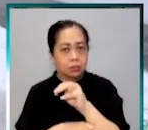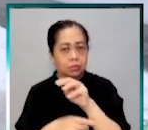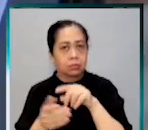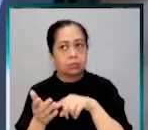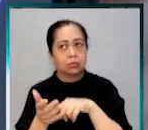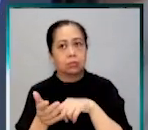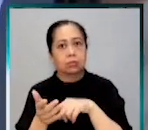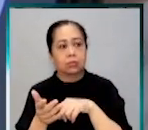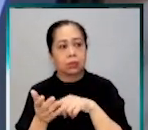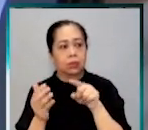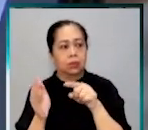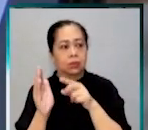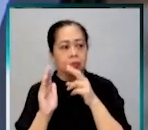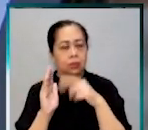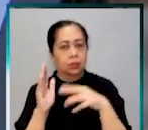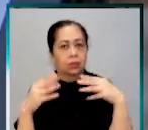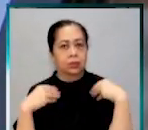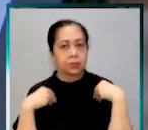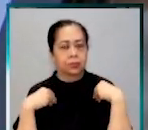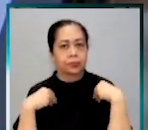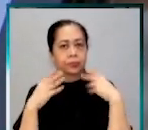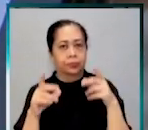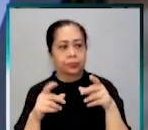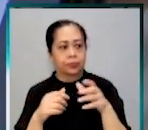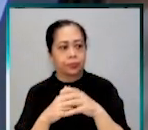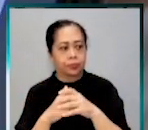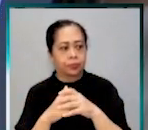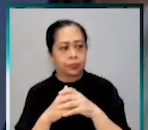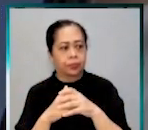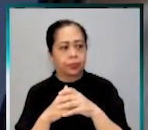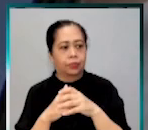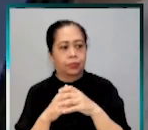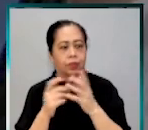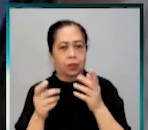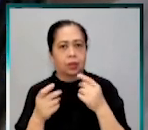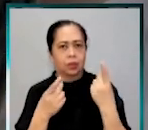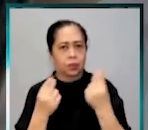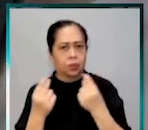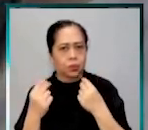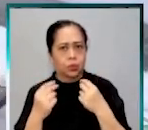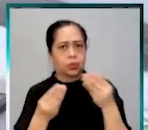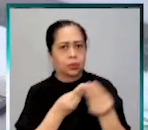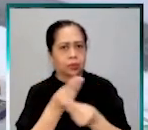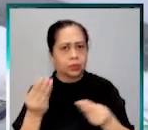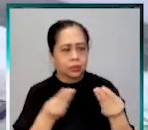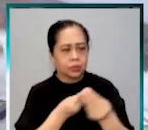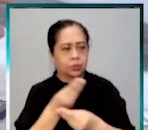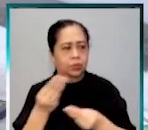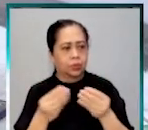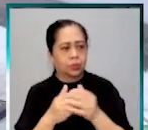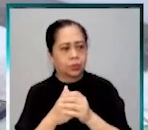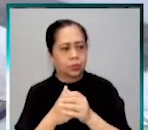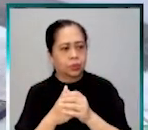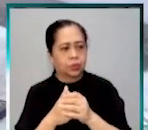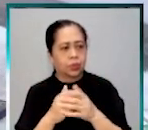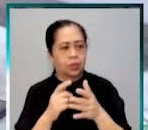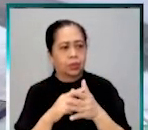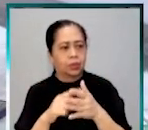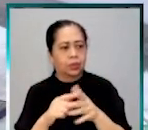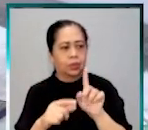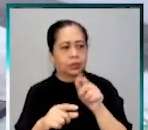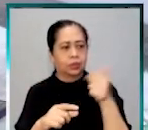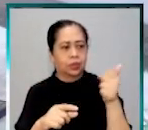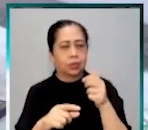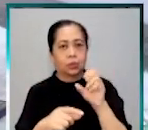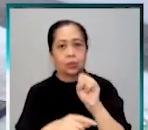ito yung natanggap natin na null nga daw yung ginagawa nating transaction. At yung isa naman, yung server